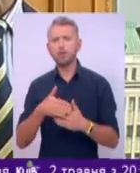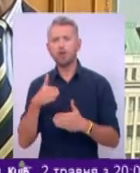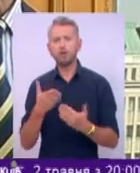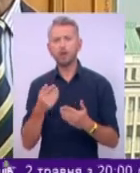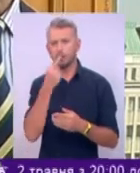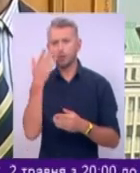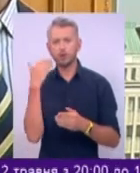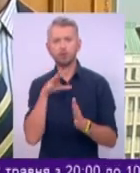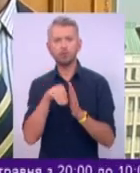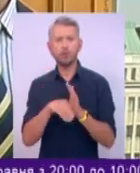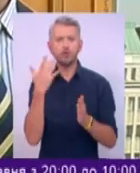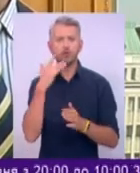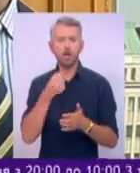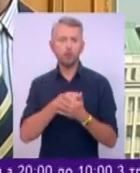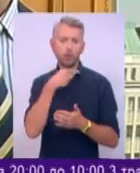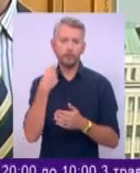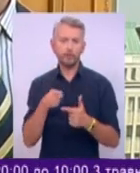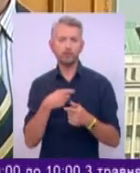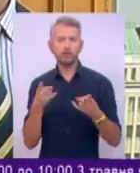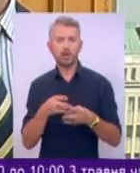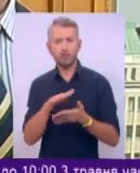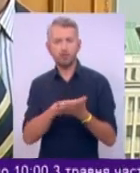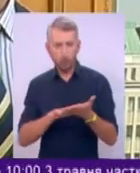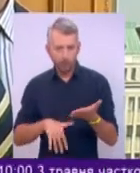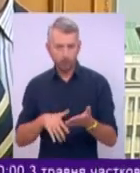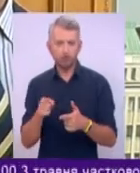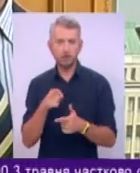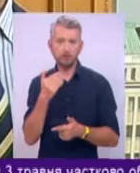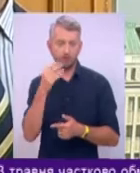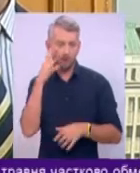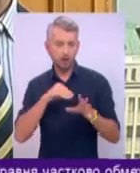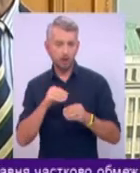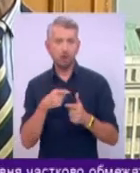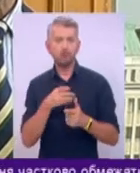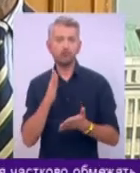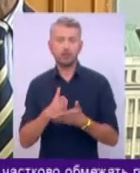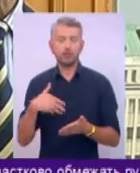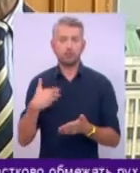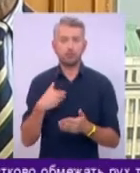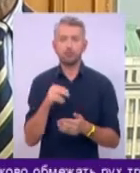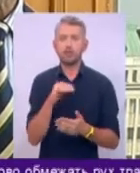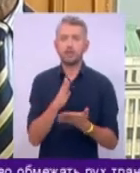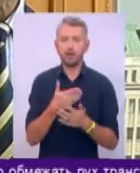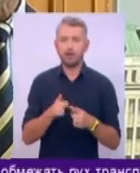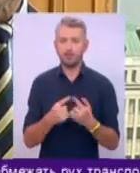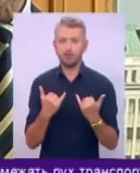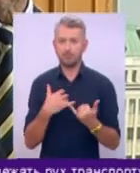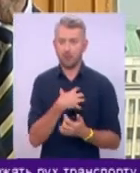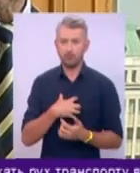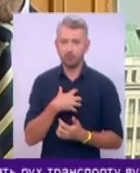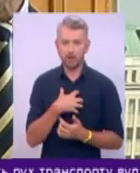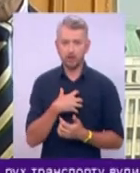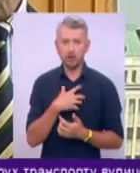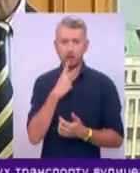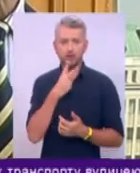до Росії, чи треба їх далі продовжувати, як ви вважаєте, і чи є вони зараз дієвими? Чи є це на часі зараз хвиля